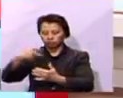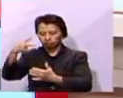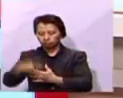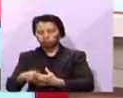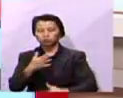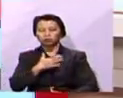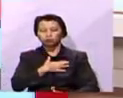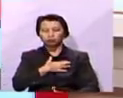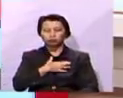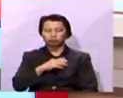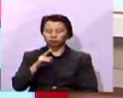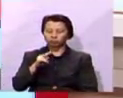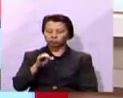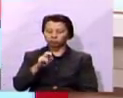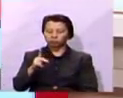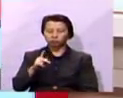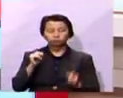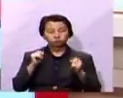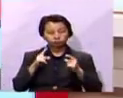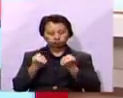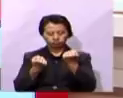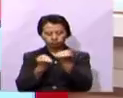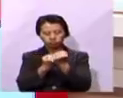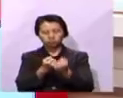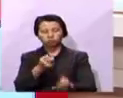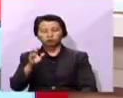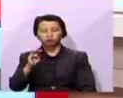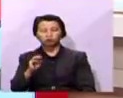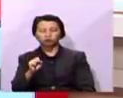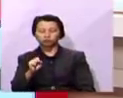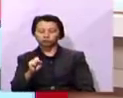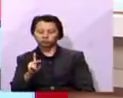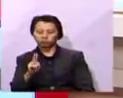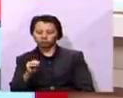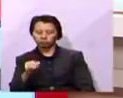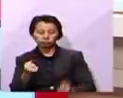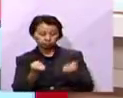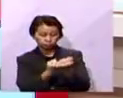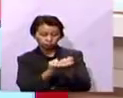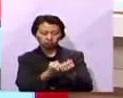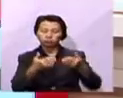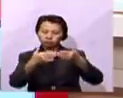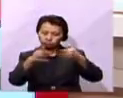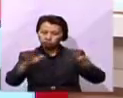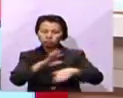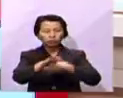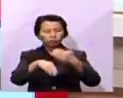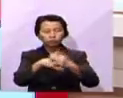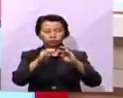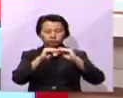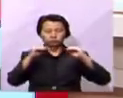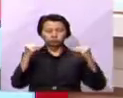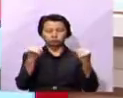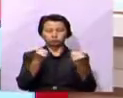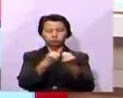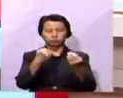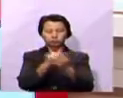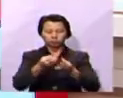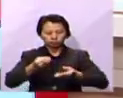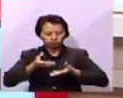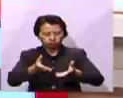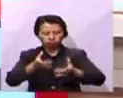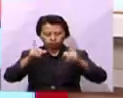inisiatif MyNik Berhad dan disokong Kementerian Komunikasi dan Multimedia itu terbuka kepada semua lapisan masyarakat dalam